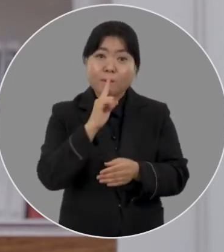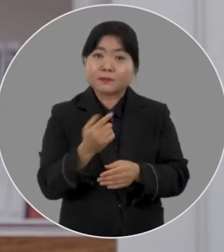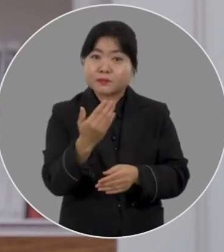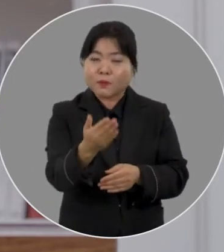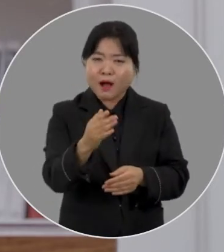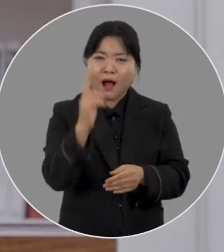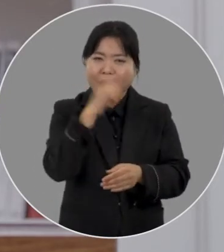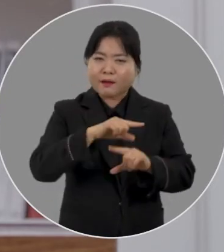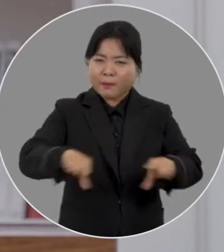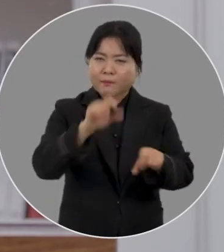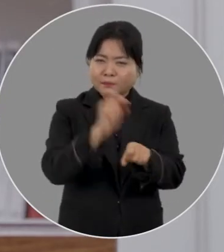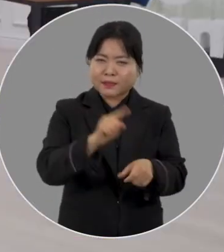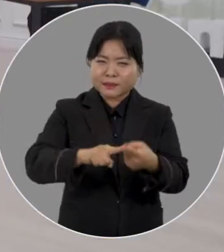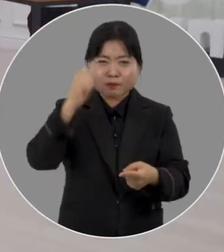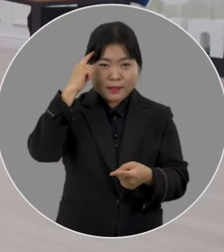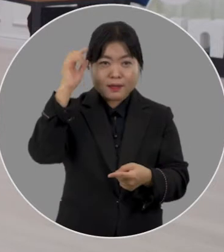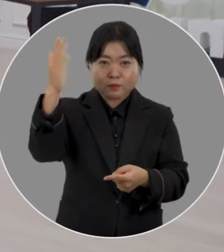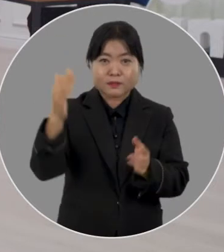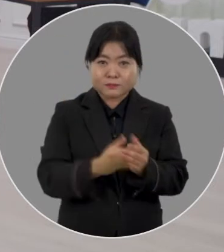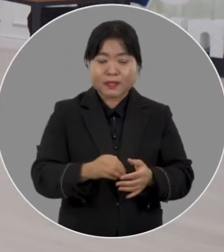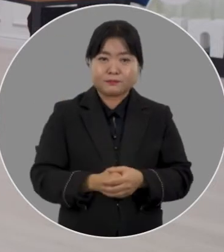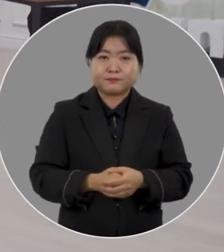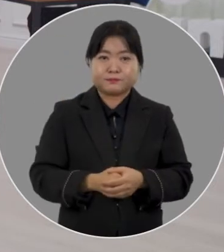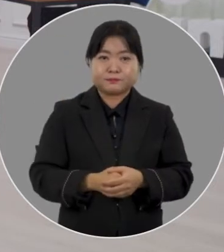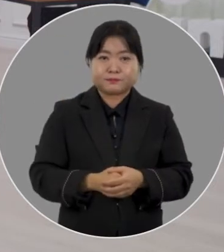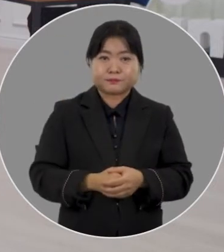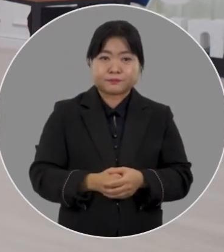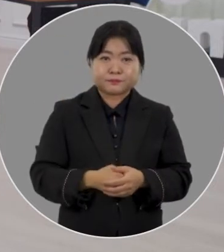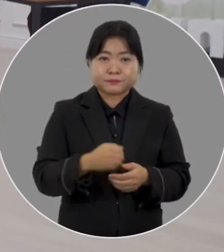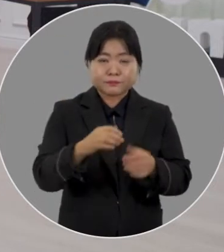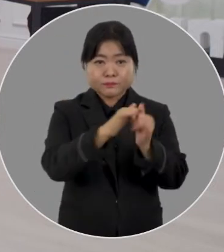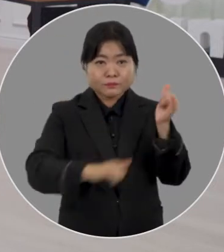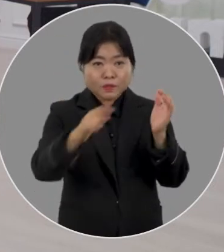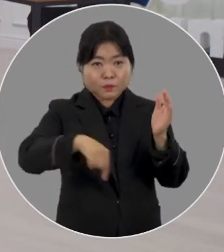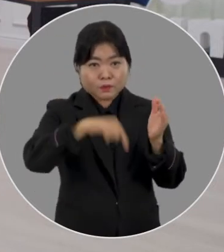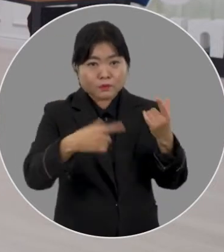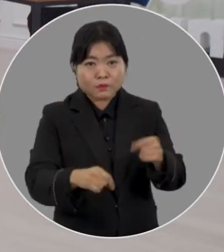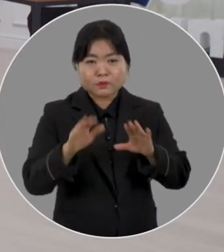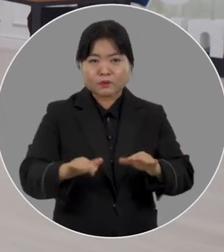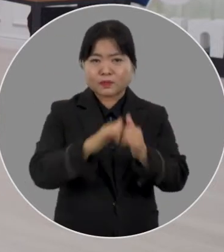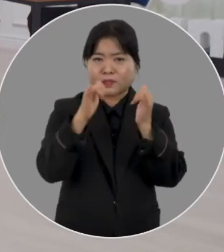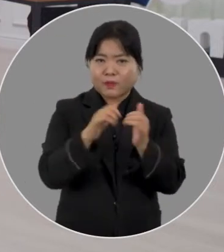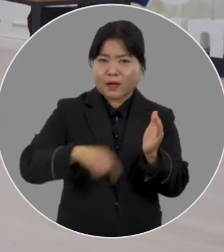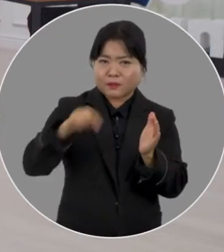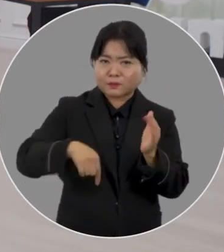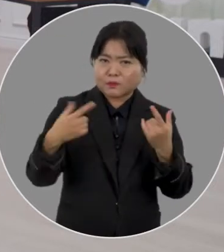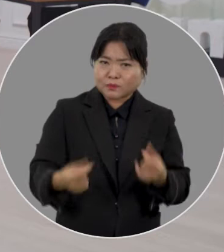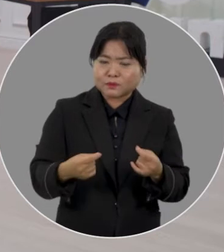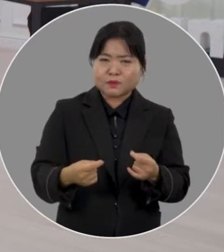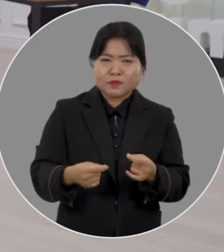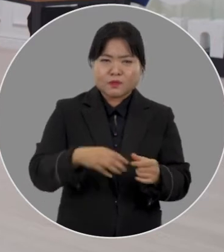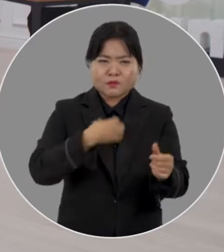평범성에 대해서도 좀 떠올려 보게 됐습니다. 보면은 그 역사 속에서도 그렇고 또 최근에 현대 사회에서도 그렇고 혐오에